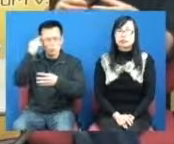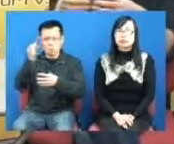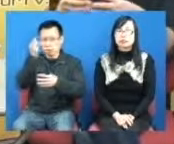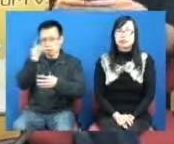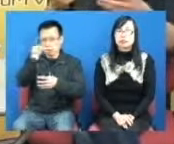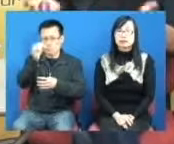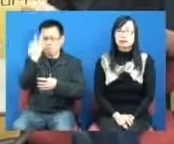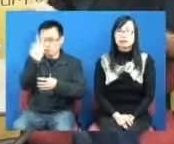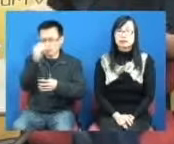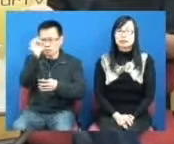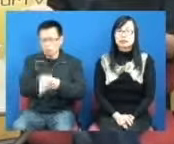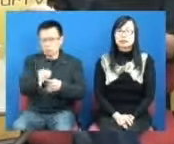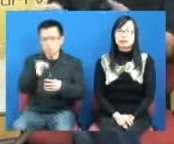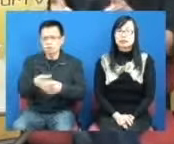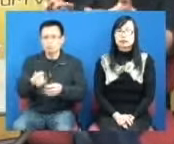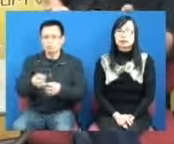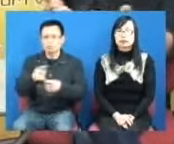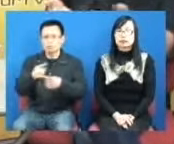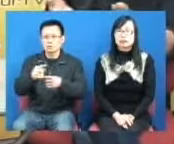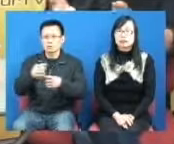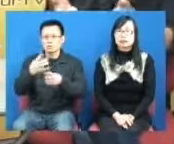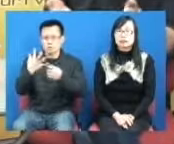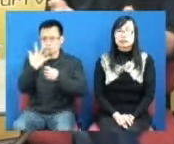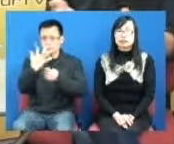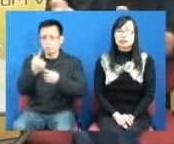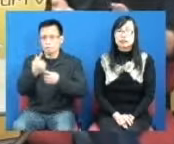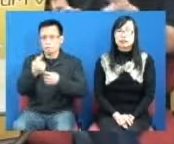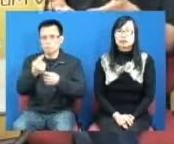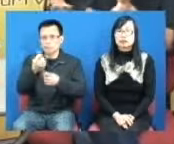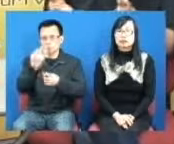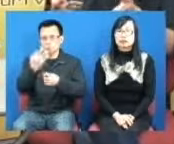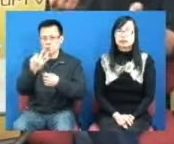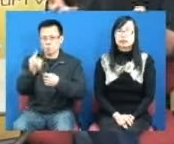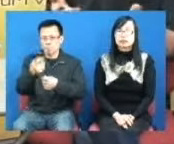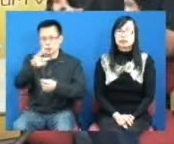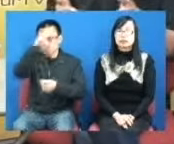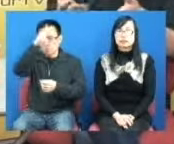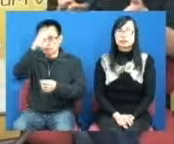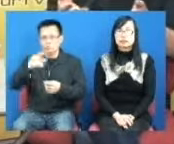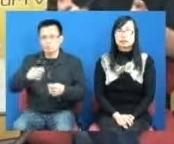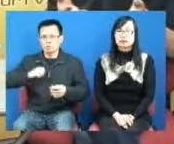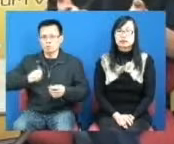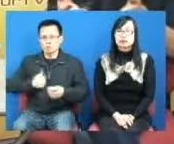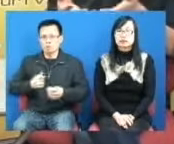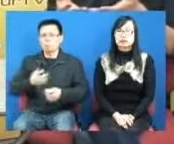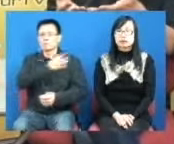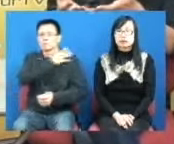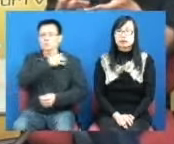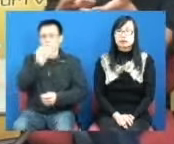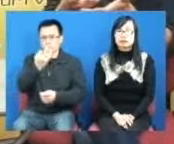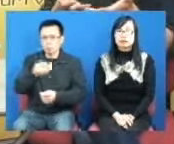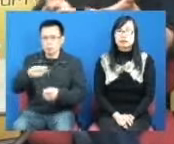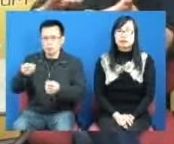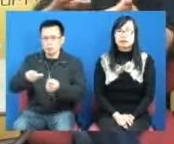就是全民性的退休保障制度就是用一個三方公款勞資官一起去供去給整個區裏